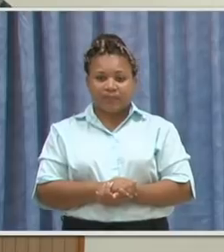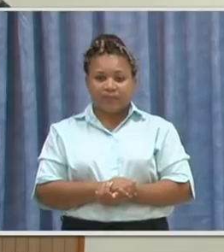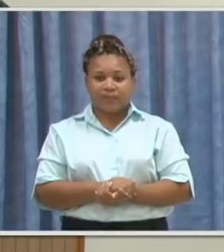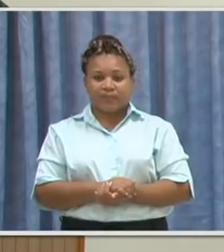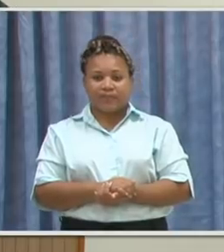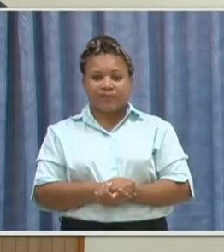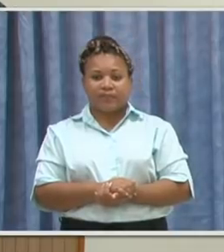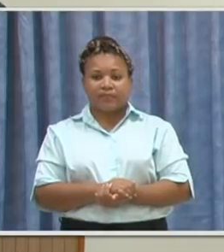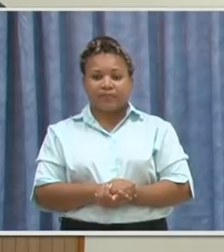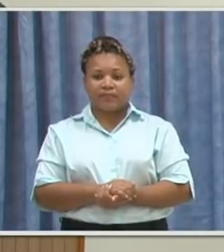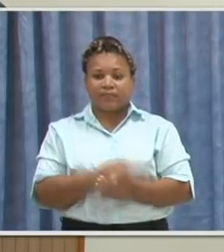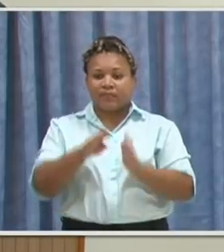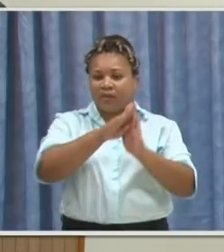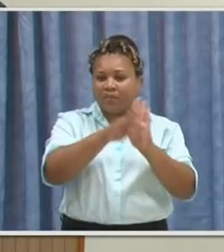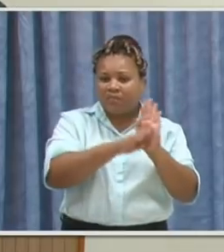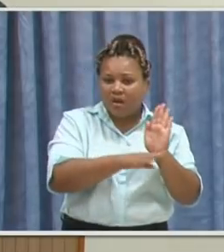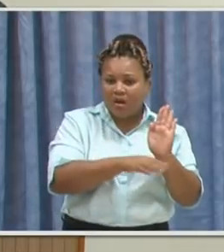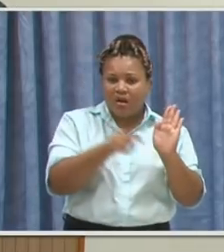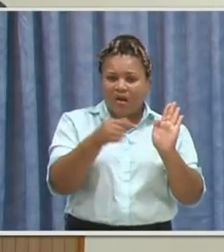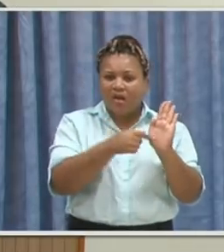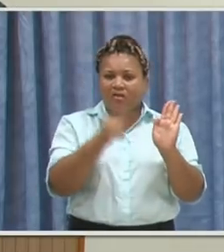avec critical, pour à peu près